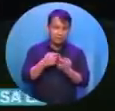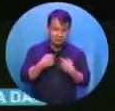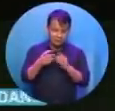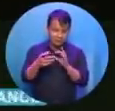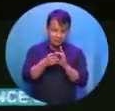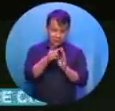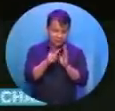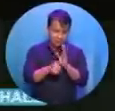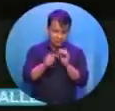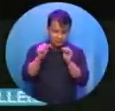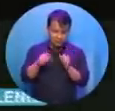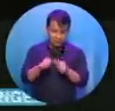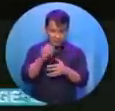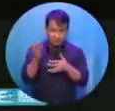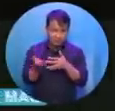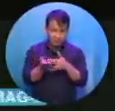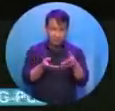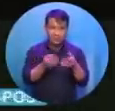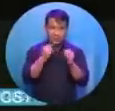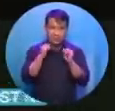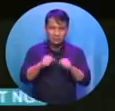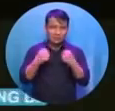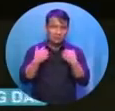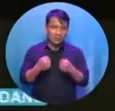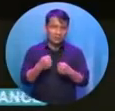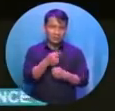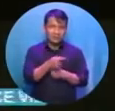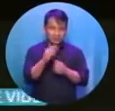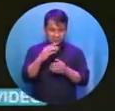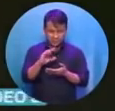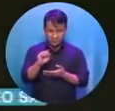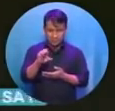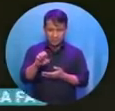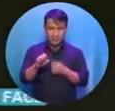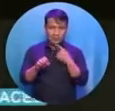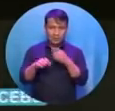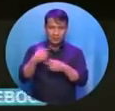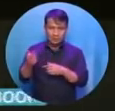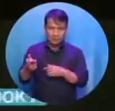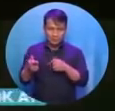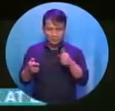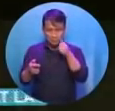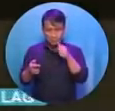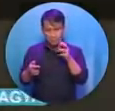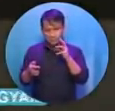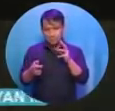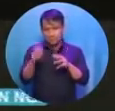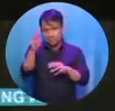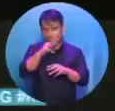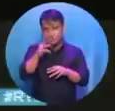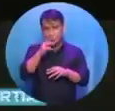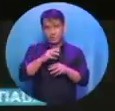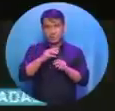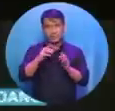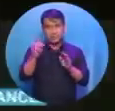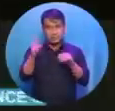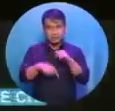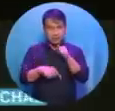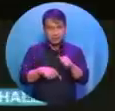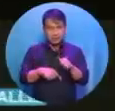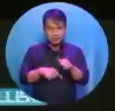to file concubinage. So meron po tayong malakas na kaso. Doon naman po sa kabit, huwag siya mag-aalala dahil ang parusa naman dito ay